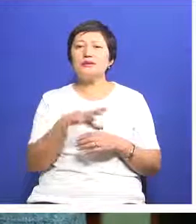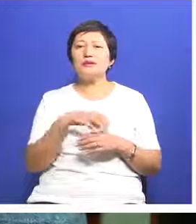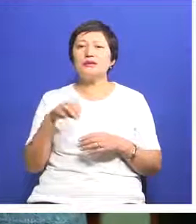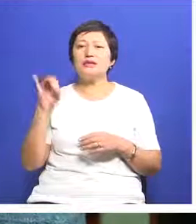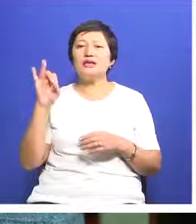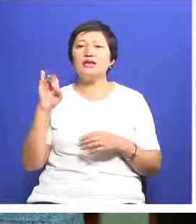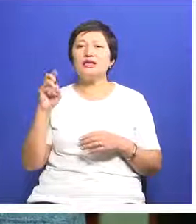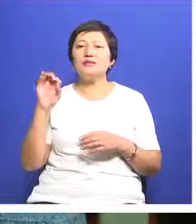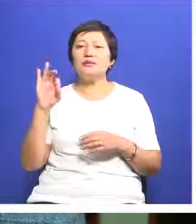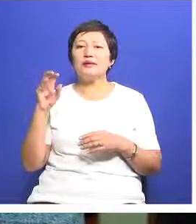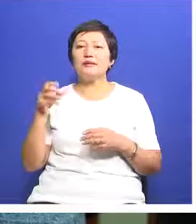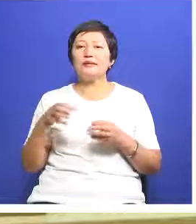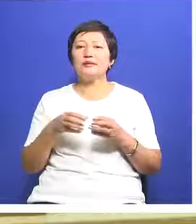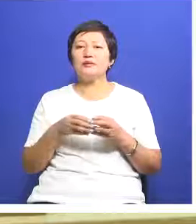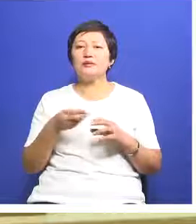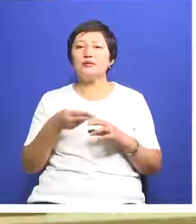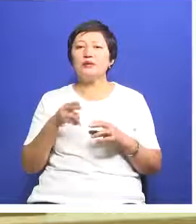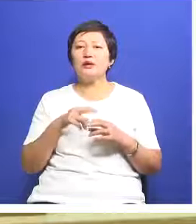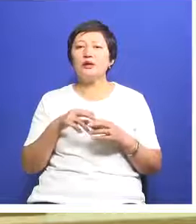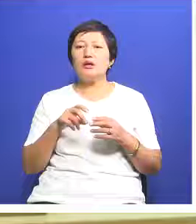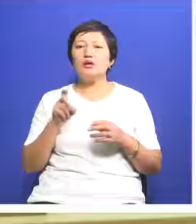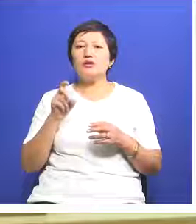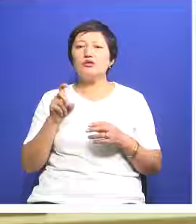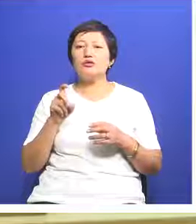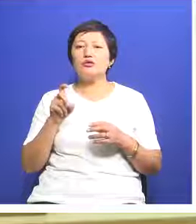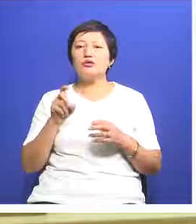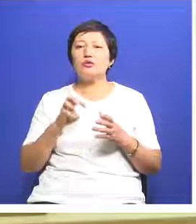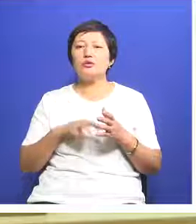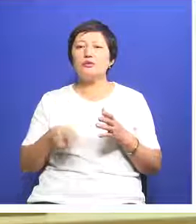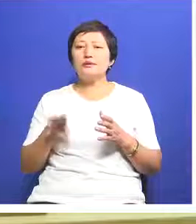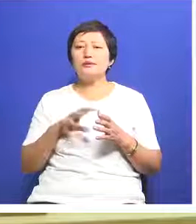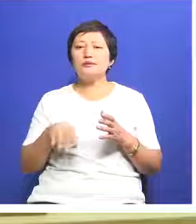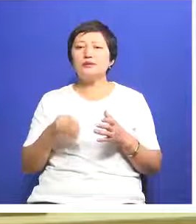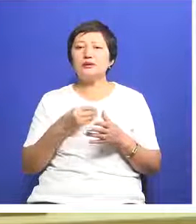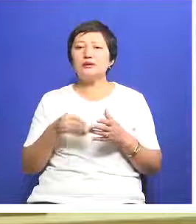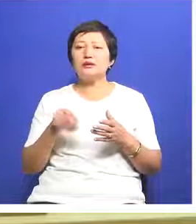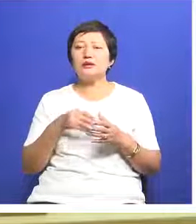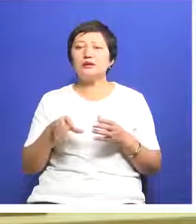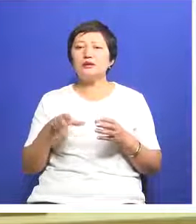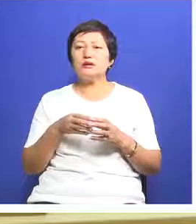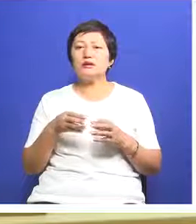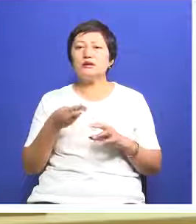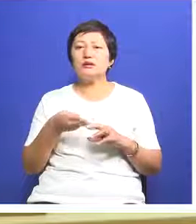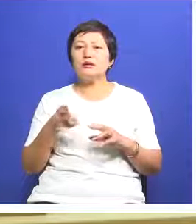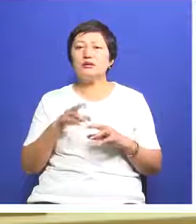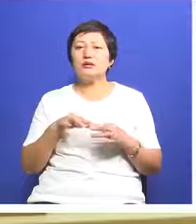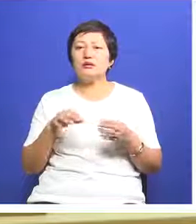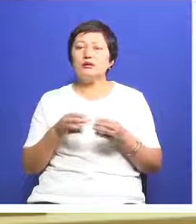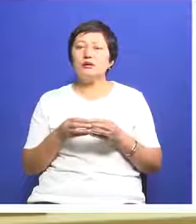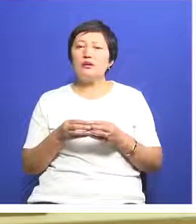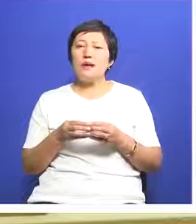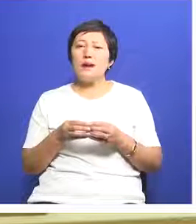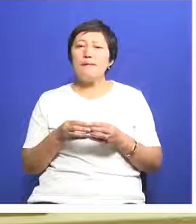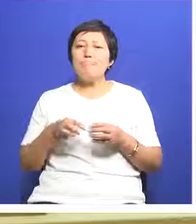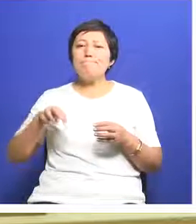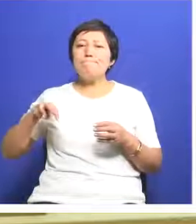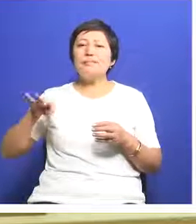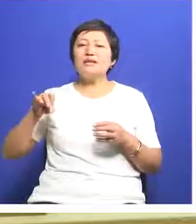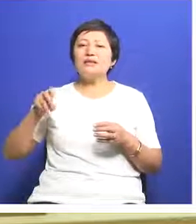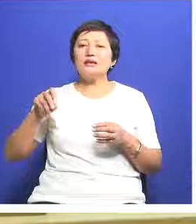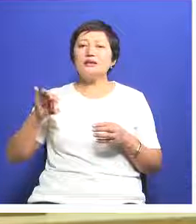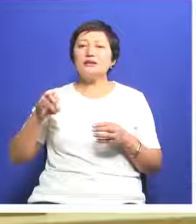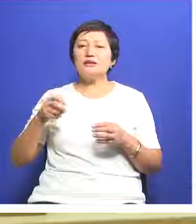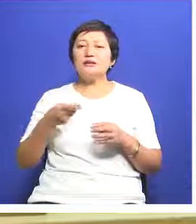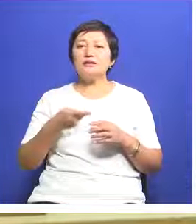ырыс микрокредит ұйымынан 115 миллион қаржы алынды. Сосын мына Мырзаген